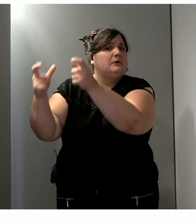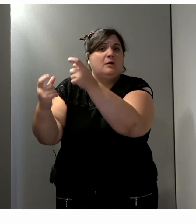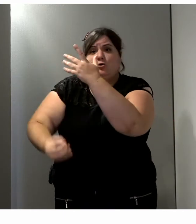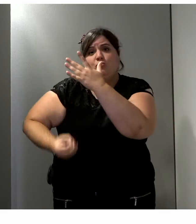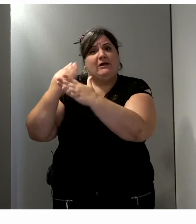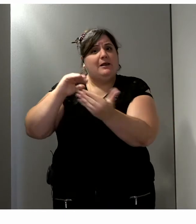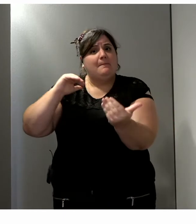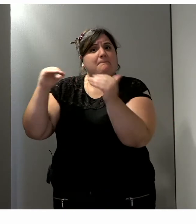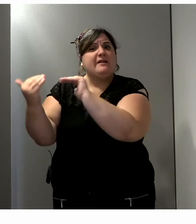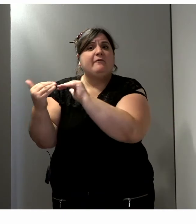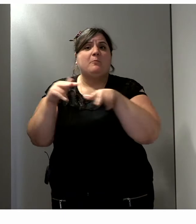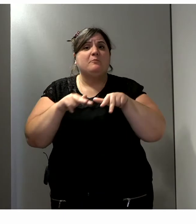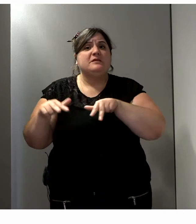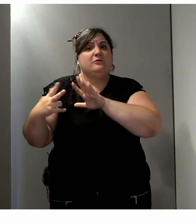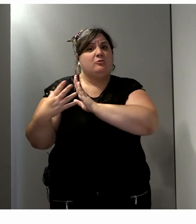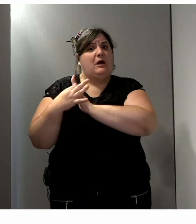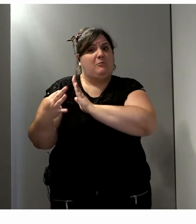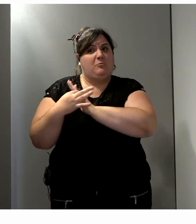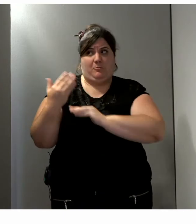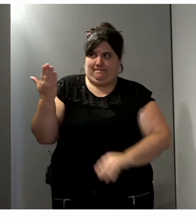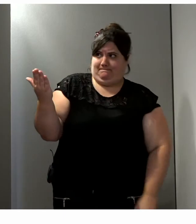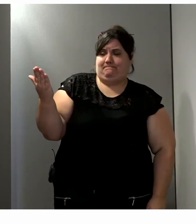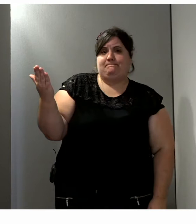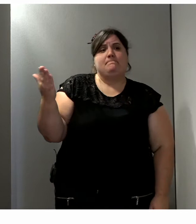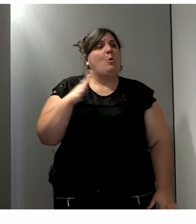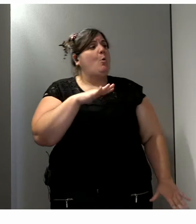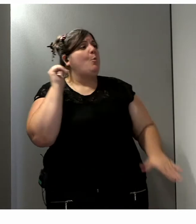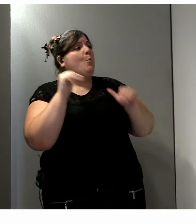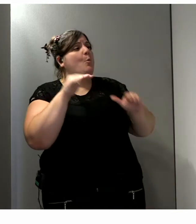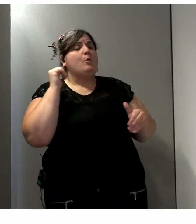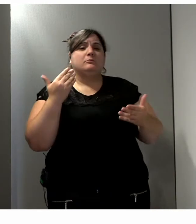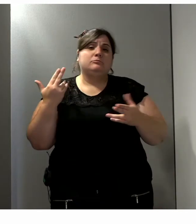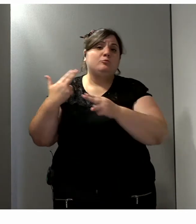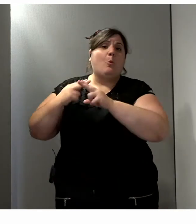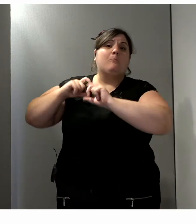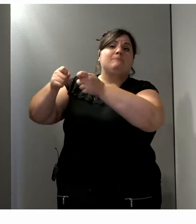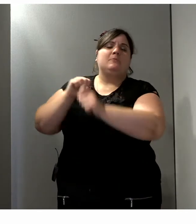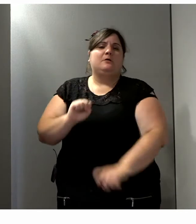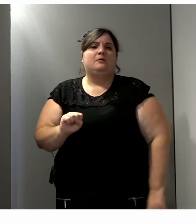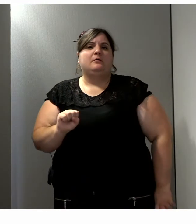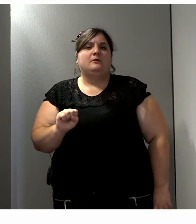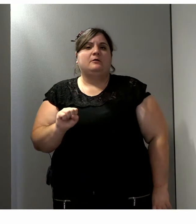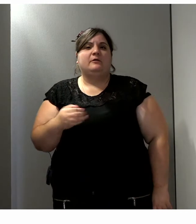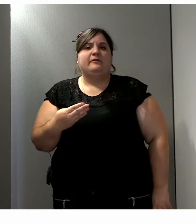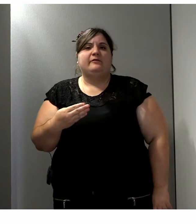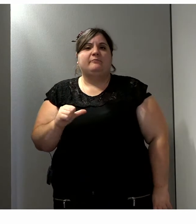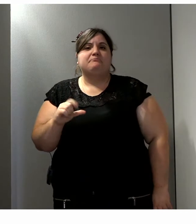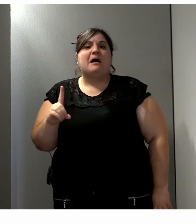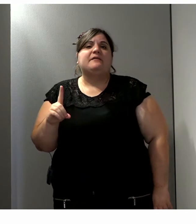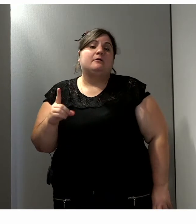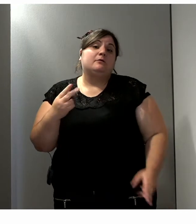abonnement qui se développent. Et il faut que ces plateformes, ce qu'on appelle les SMAD dans notre jargon, les services de médias à la